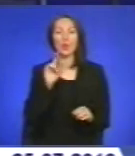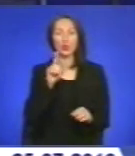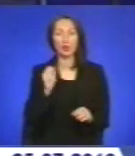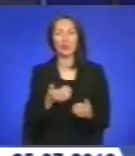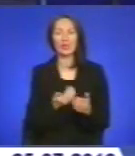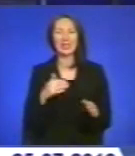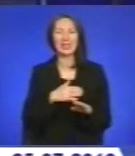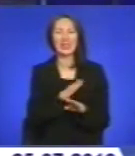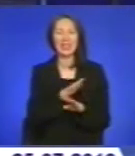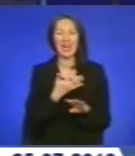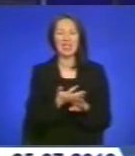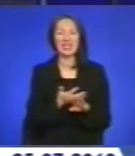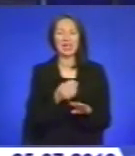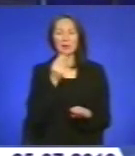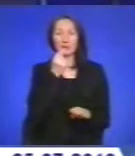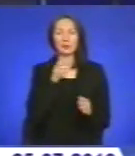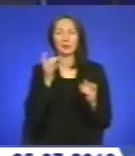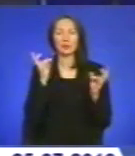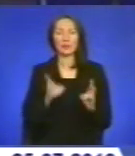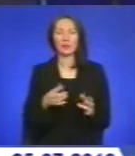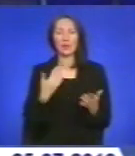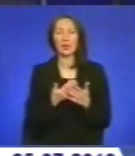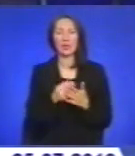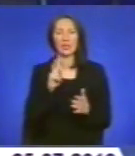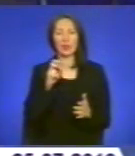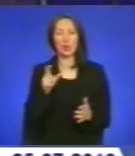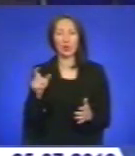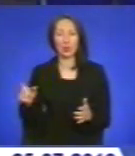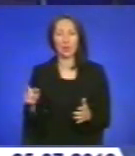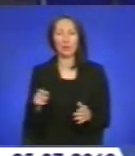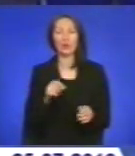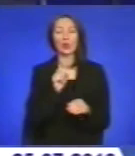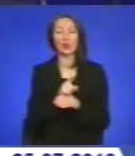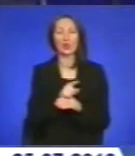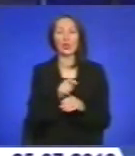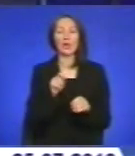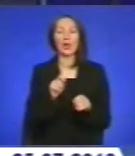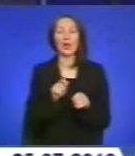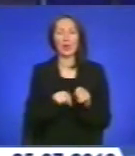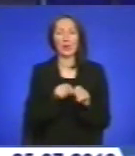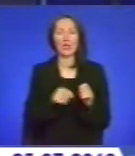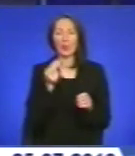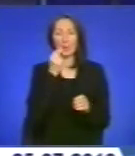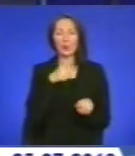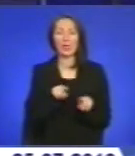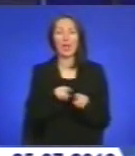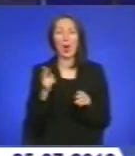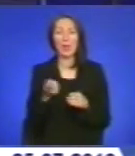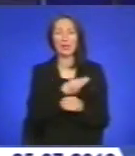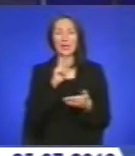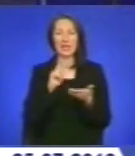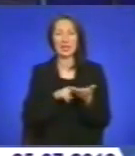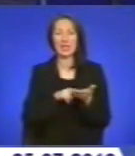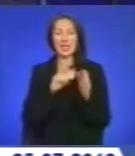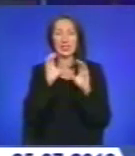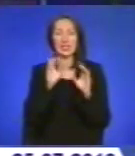людей. Відповідальним відомствам Арбузов доручив інспектувати продукти та позбавляти ліцензій недобросовісних виробників. Про що